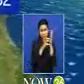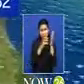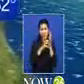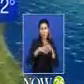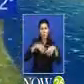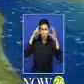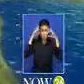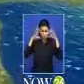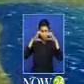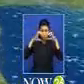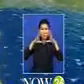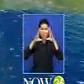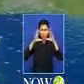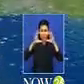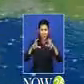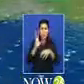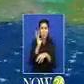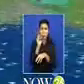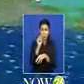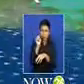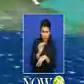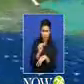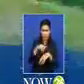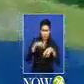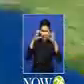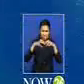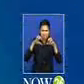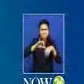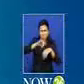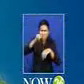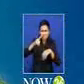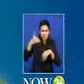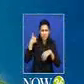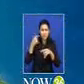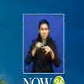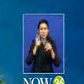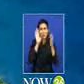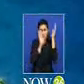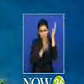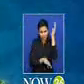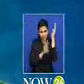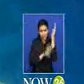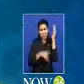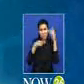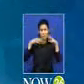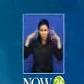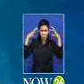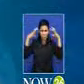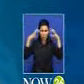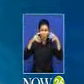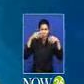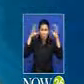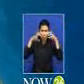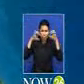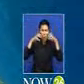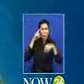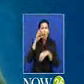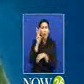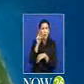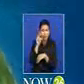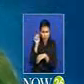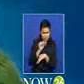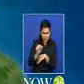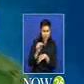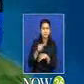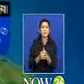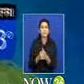คะนองร้อยละ60ของพื้นที่ฝนตกหนักบางแห่งภาคใต้ฝั่งตะวันออกมีเมฆเป็นส่วนมากฝนฟ้าคะนองร้อยละ60